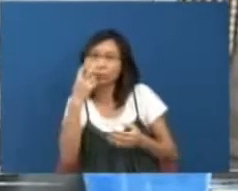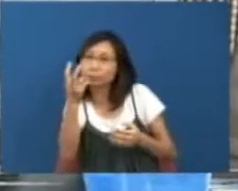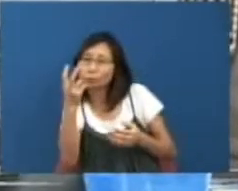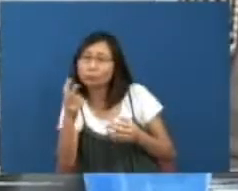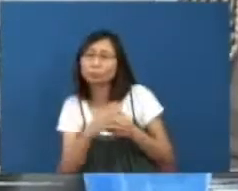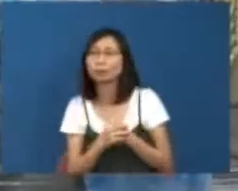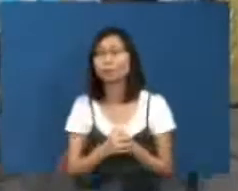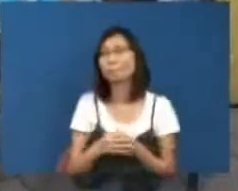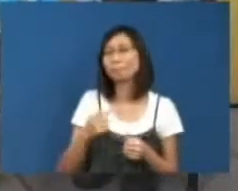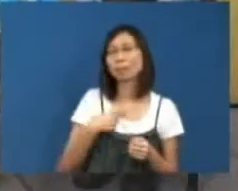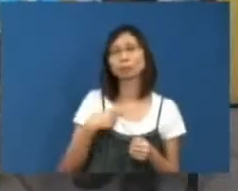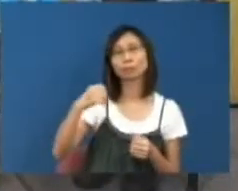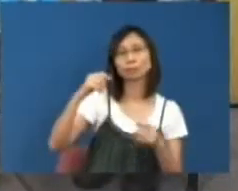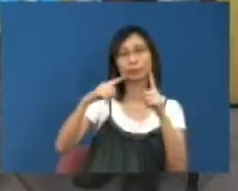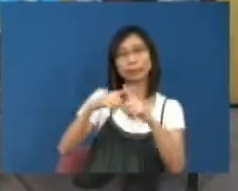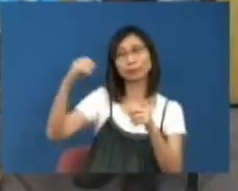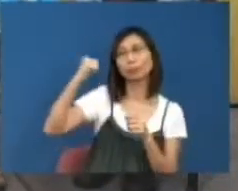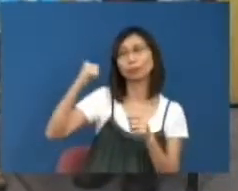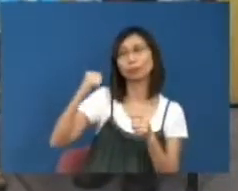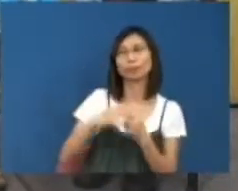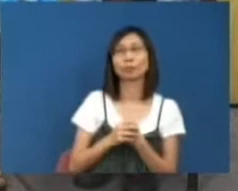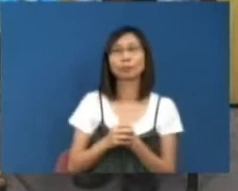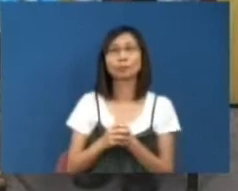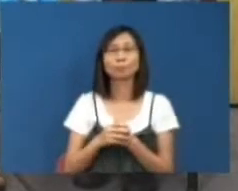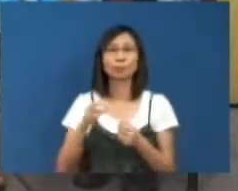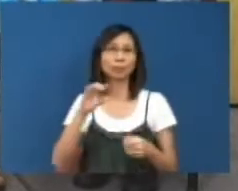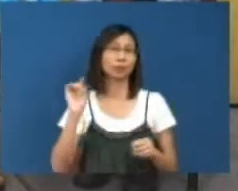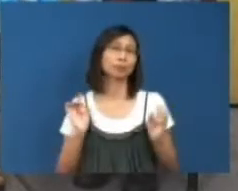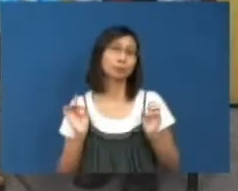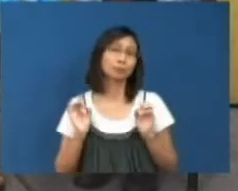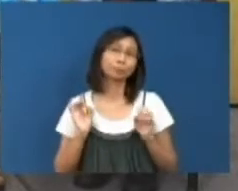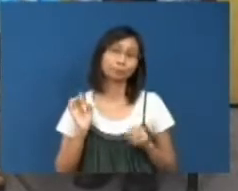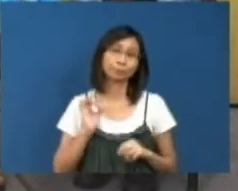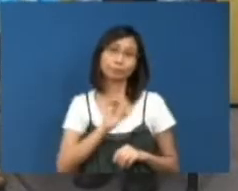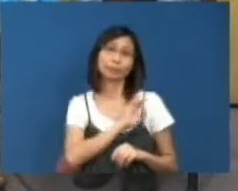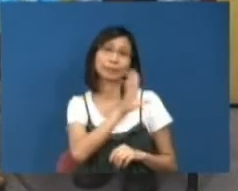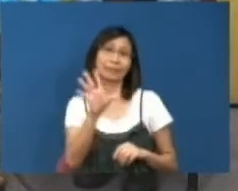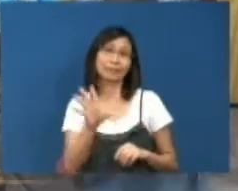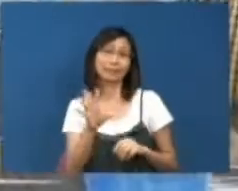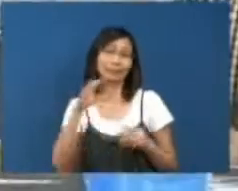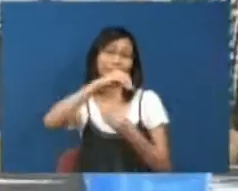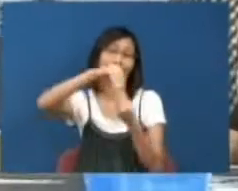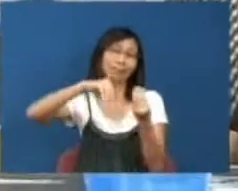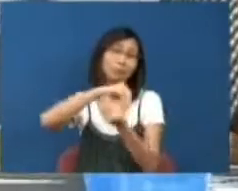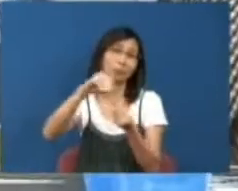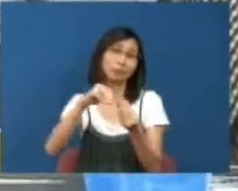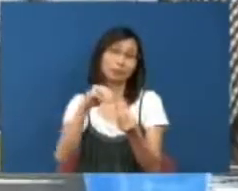境，我哋即係人力係不能夠勝打勝。 咁呢度有一個咧，就係喺一個球場附近啦，有一個小型嘅倒